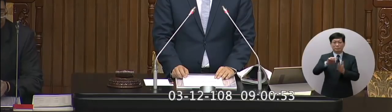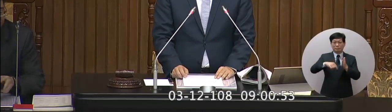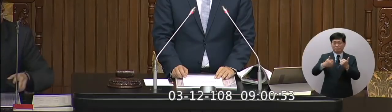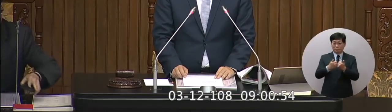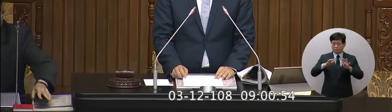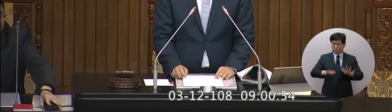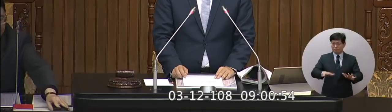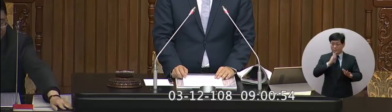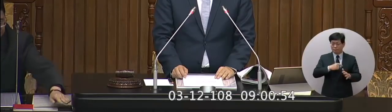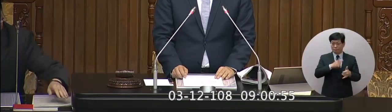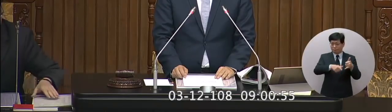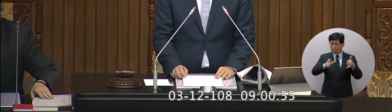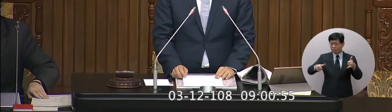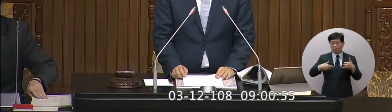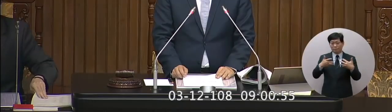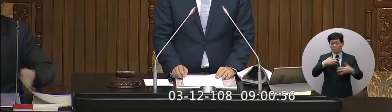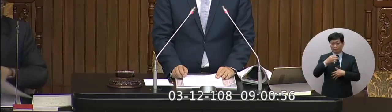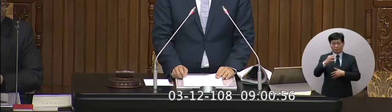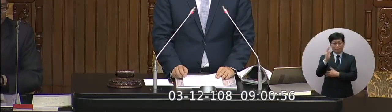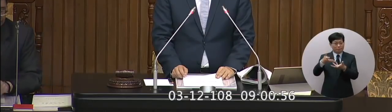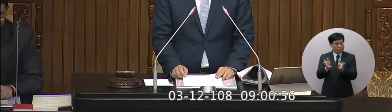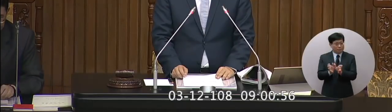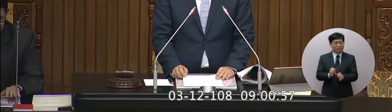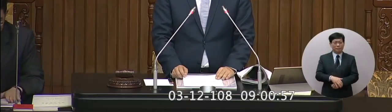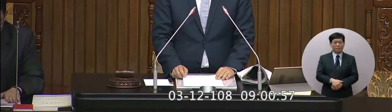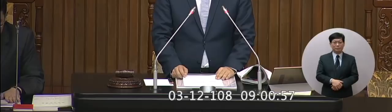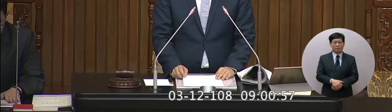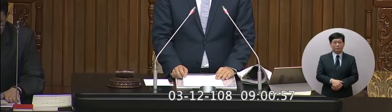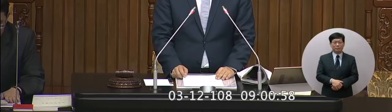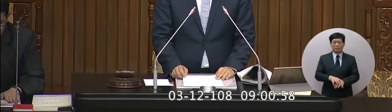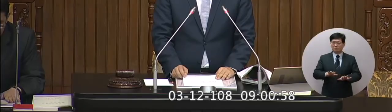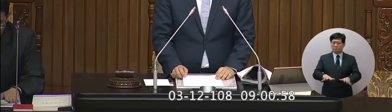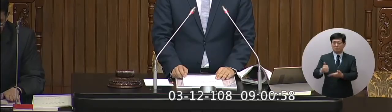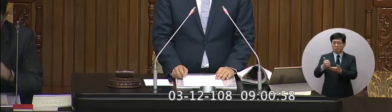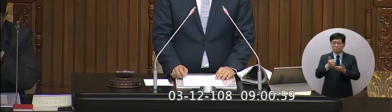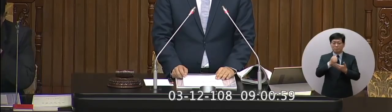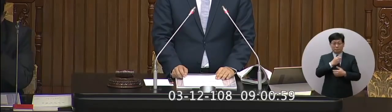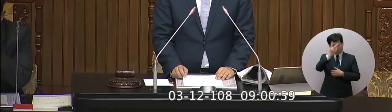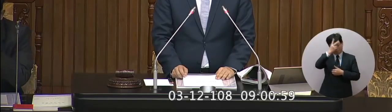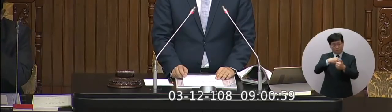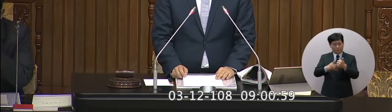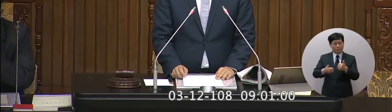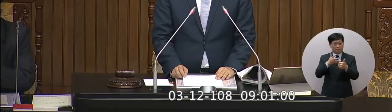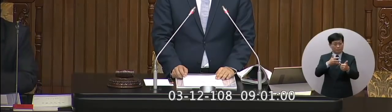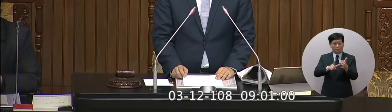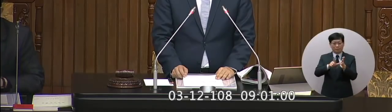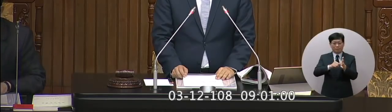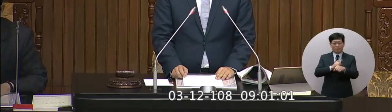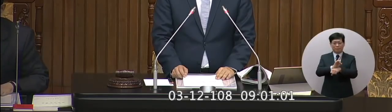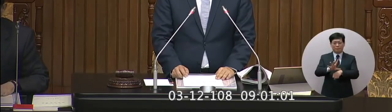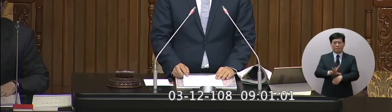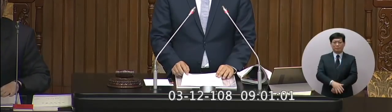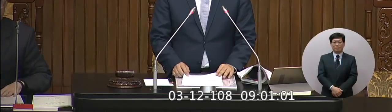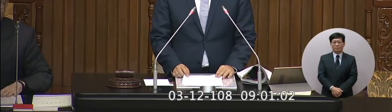报院会今天进行个人质询财政组织质询，现在请曾明忠委员质询，询答时间